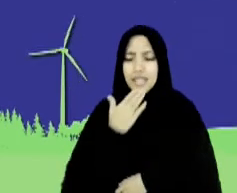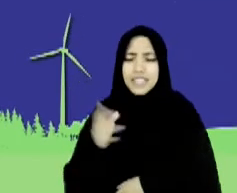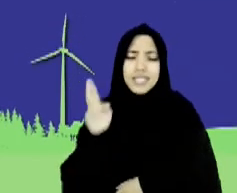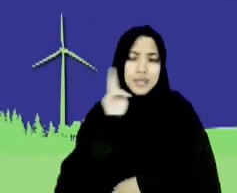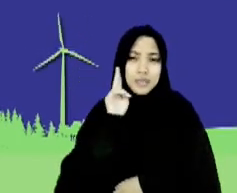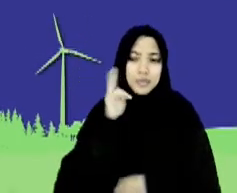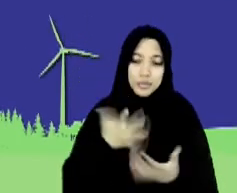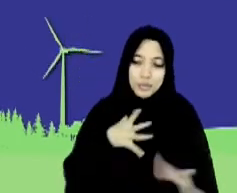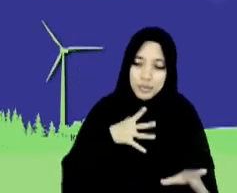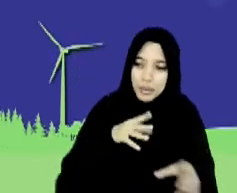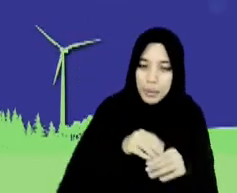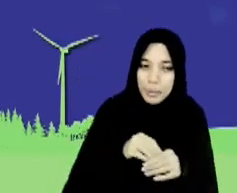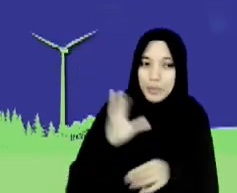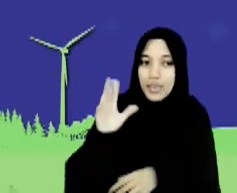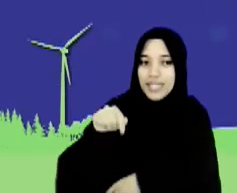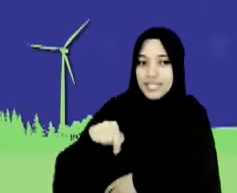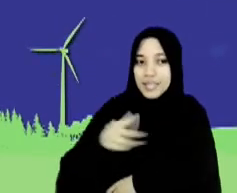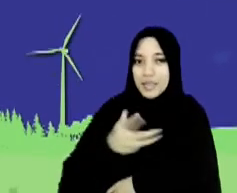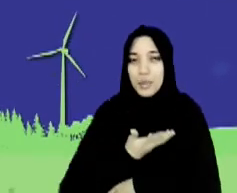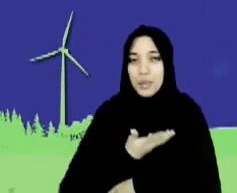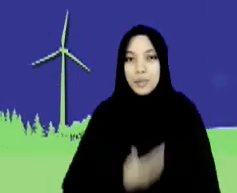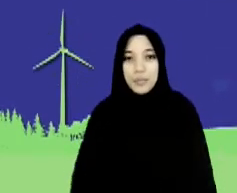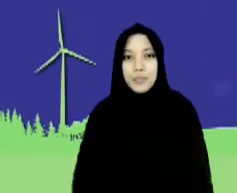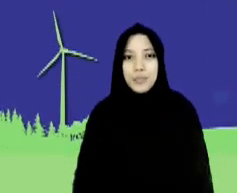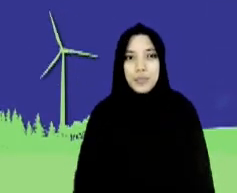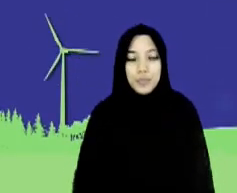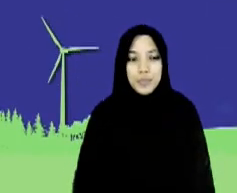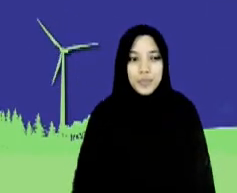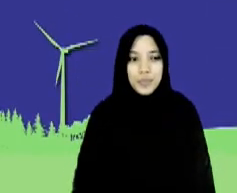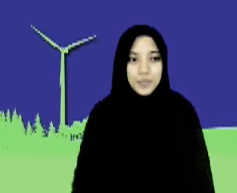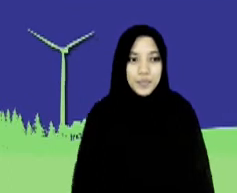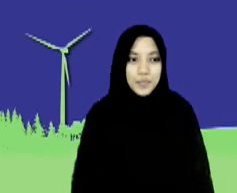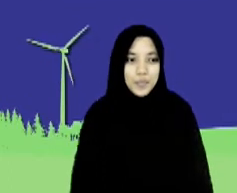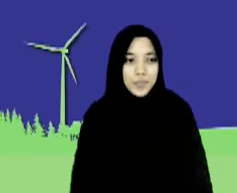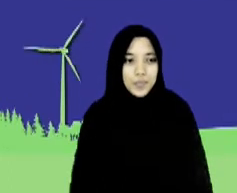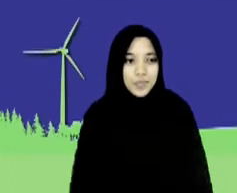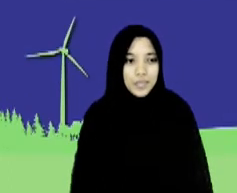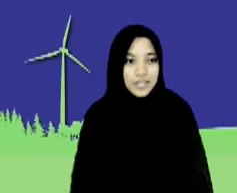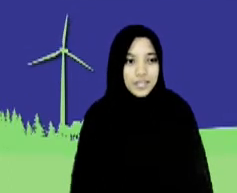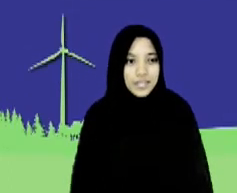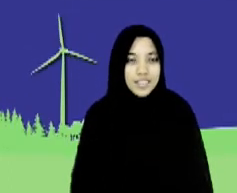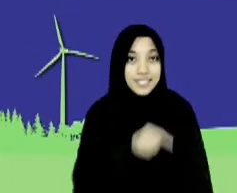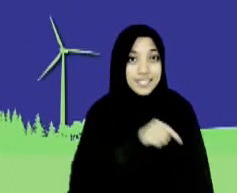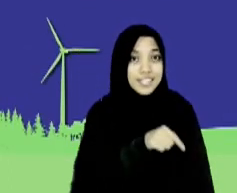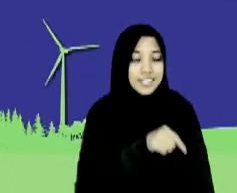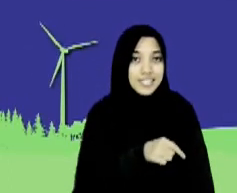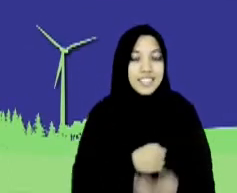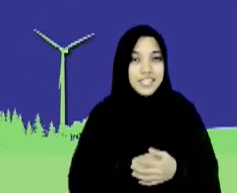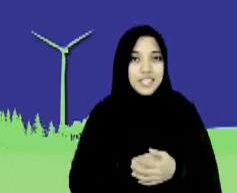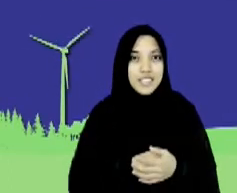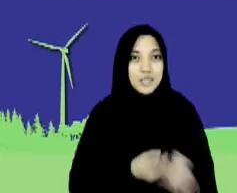dengan kami nah E ssbc ini merupakan eh eh eh